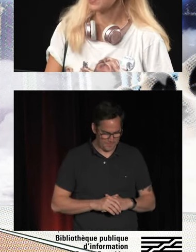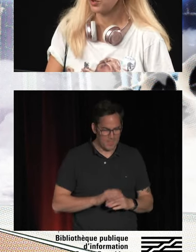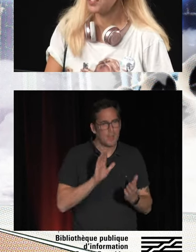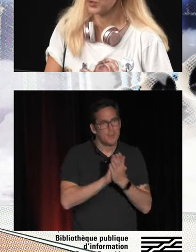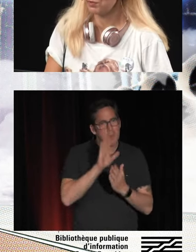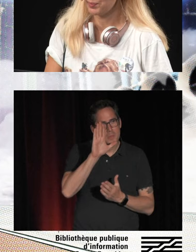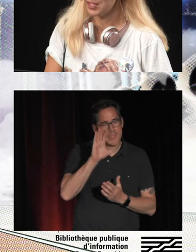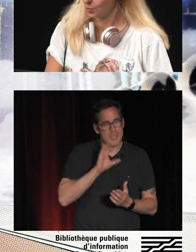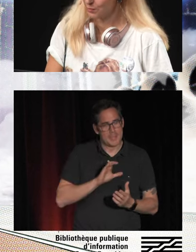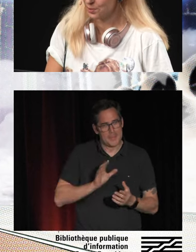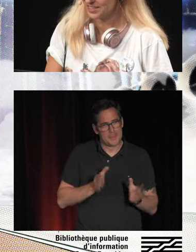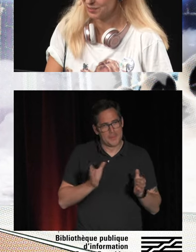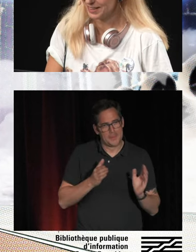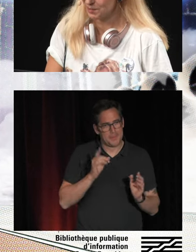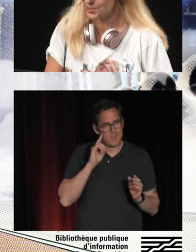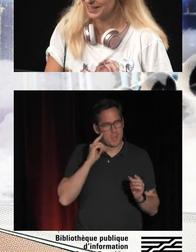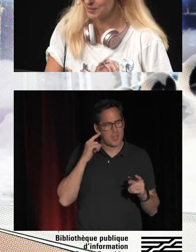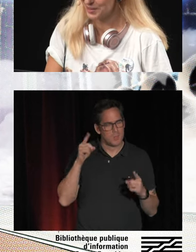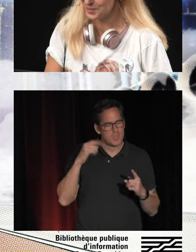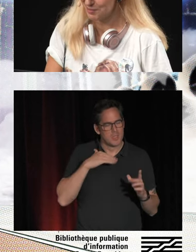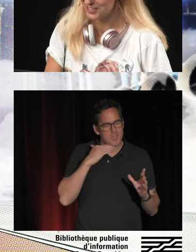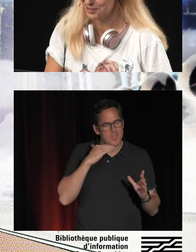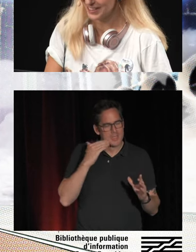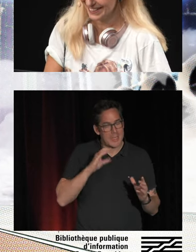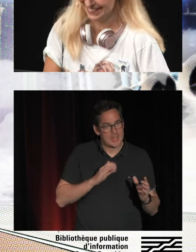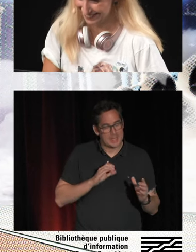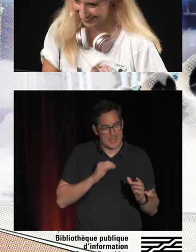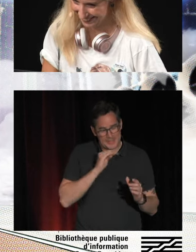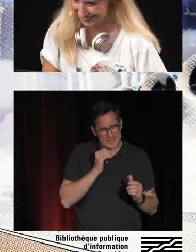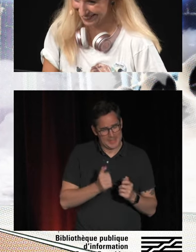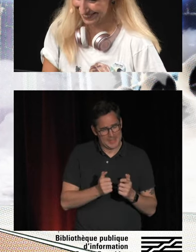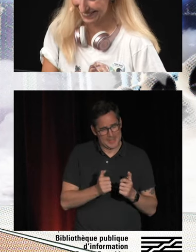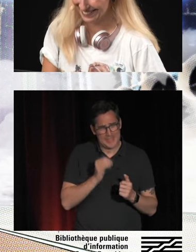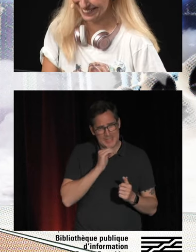Promis, j'essaye de le finir le plus vite possible pour que vous soyez délivrés de la musique, hein, mais c'est pas facile, ok.